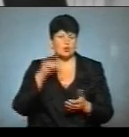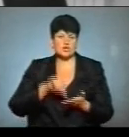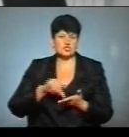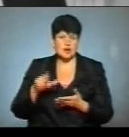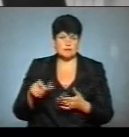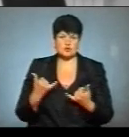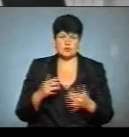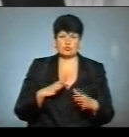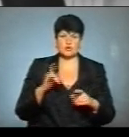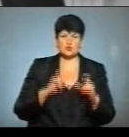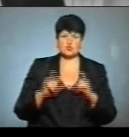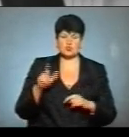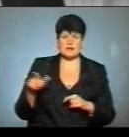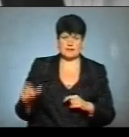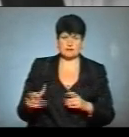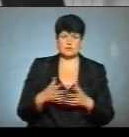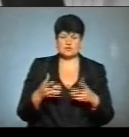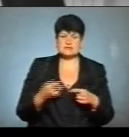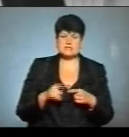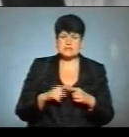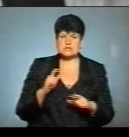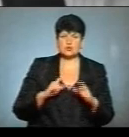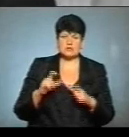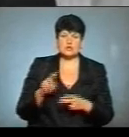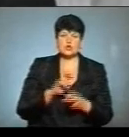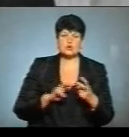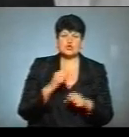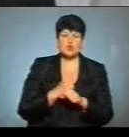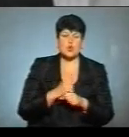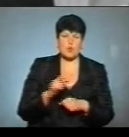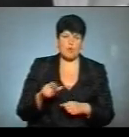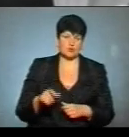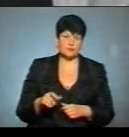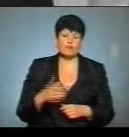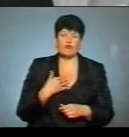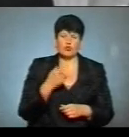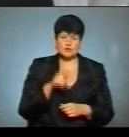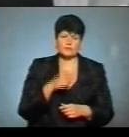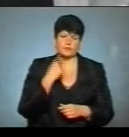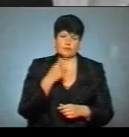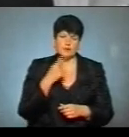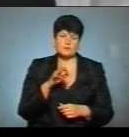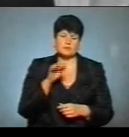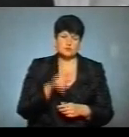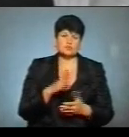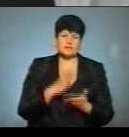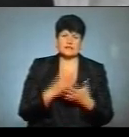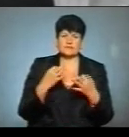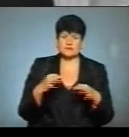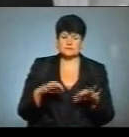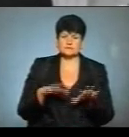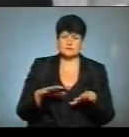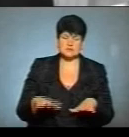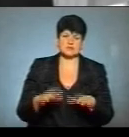були студенти. В основному це студенти та шукачі роботи. Вони наголосили, що в них є вакансії програмістів,